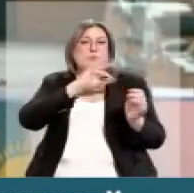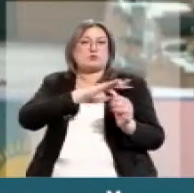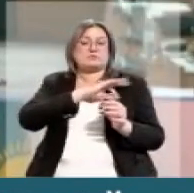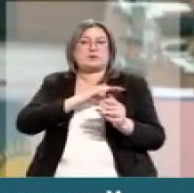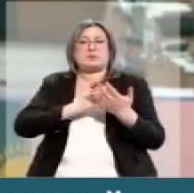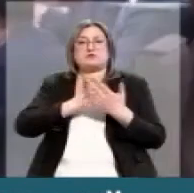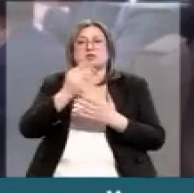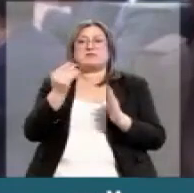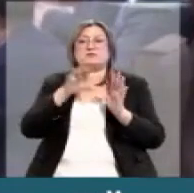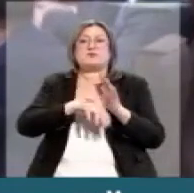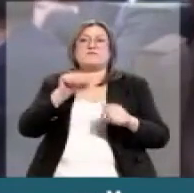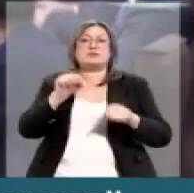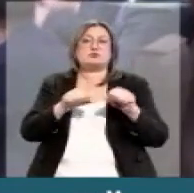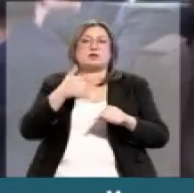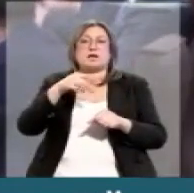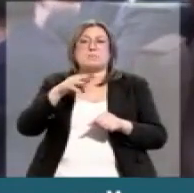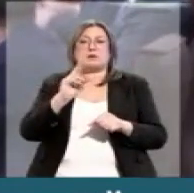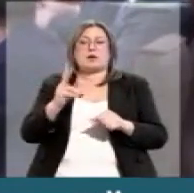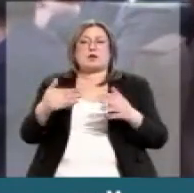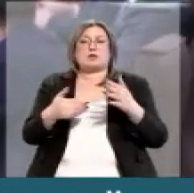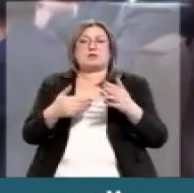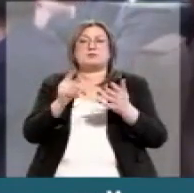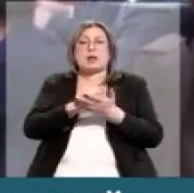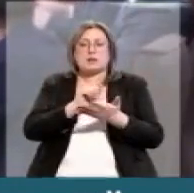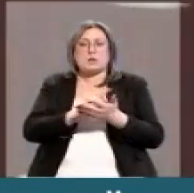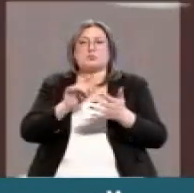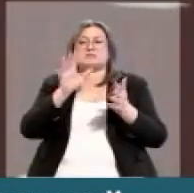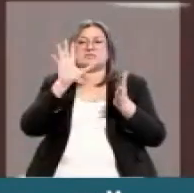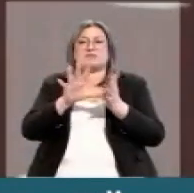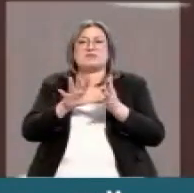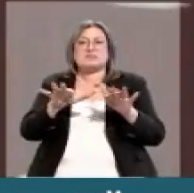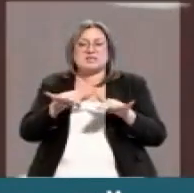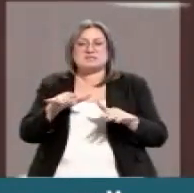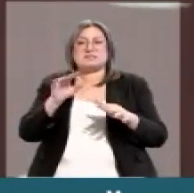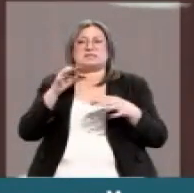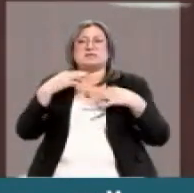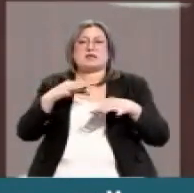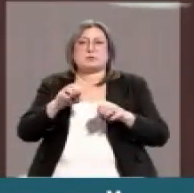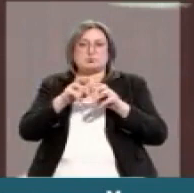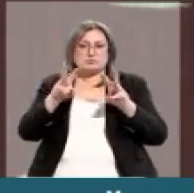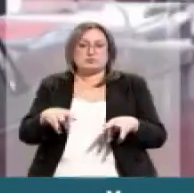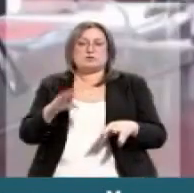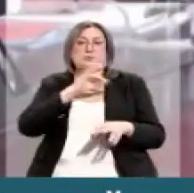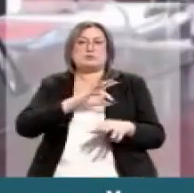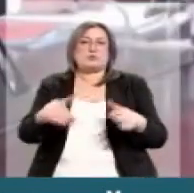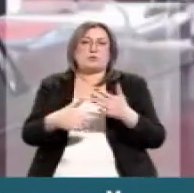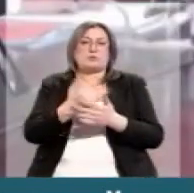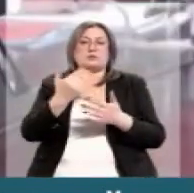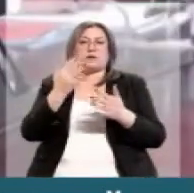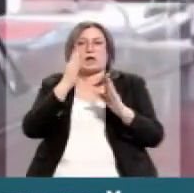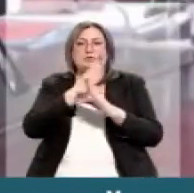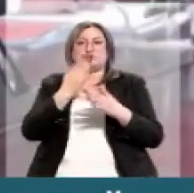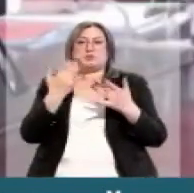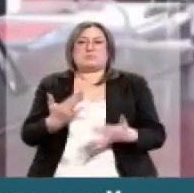повышения инвестиционной привлекательности ГМК, налогообложения, цифровизации, транспортного обеспечения и внедрения новых